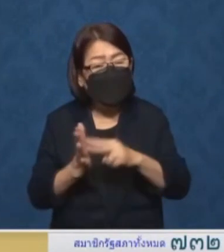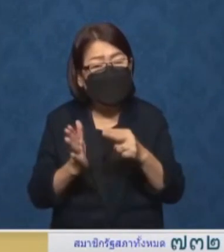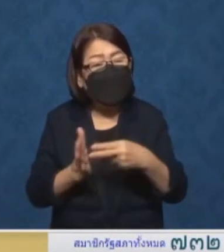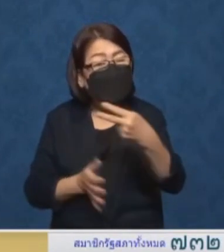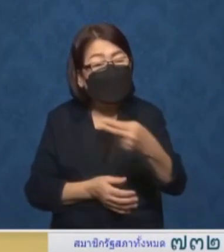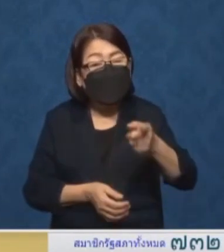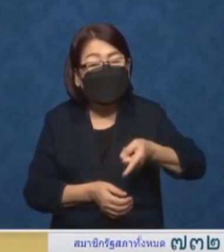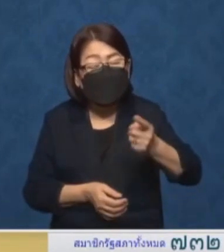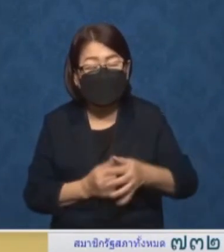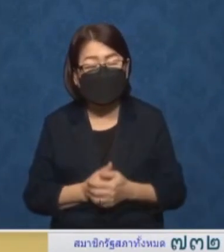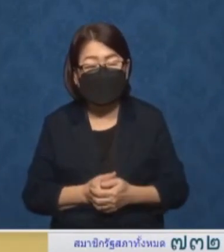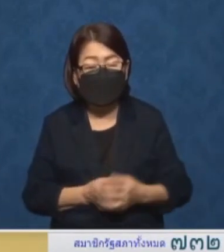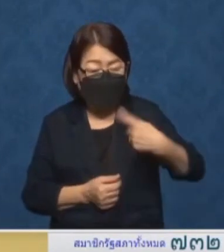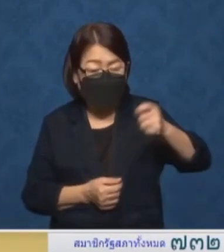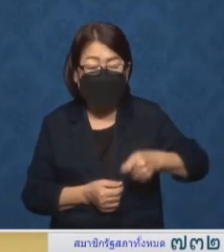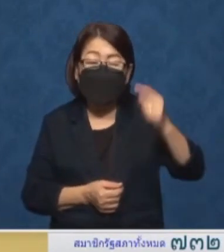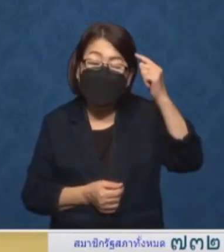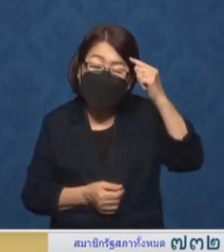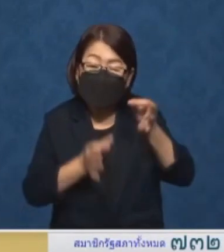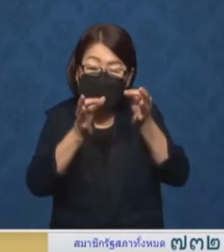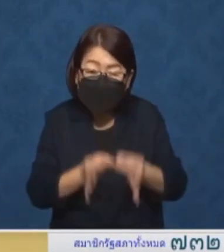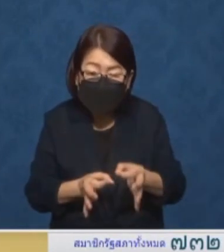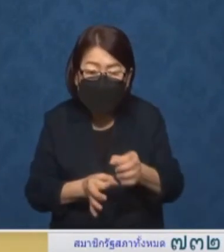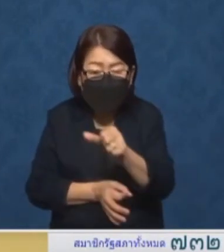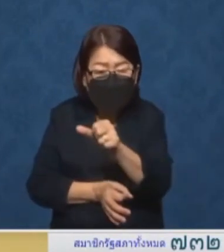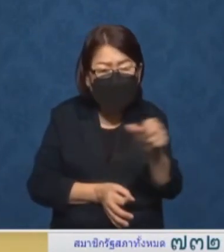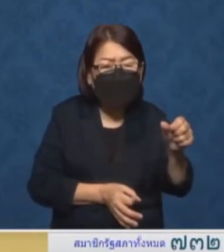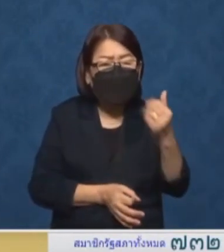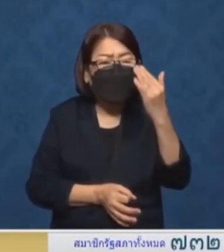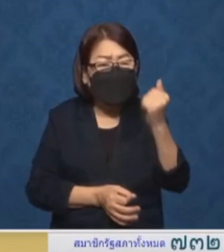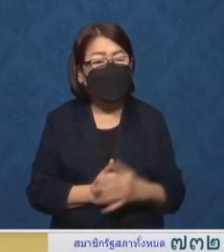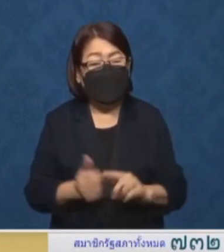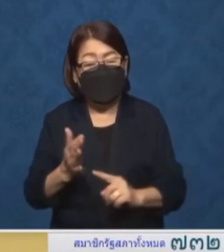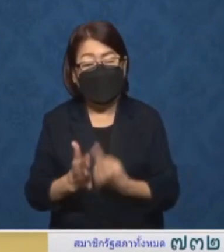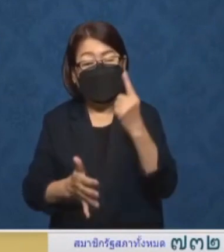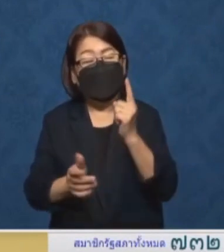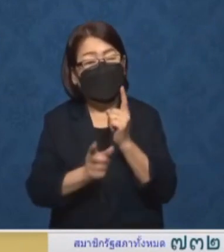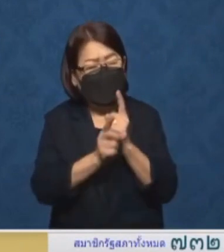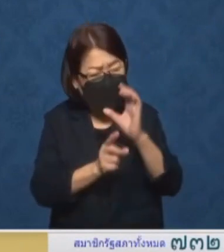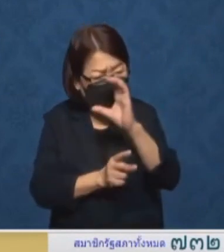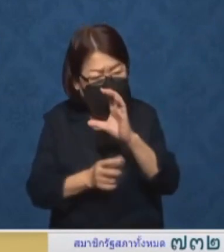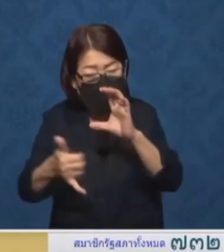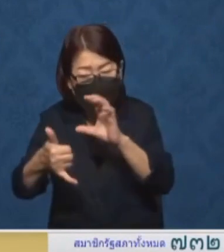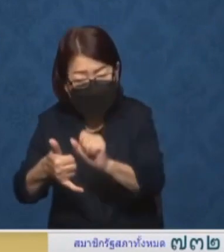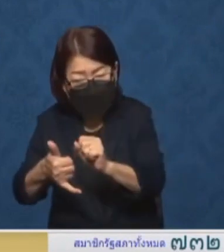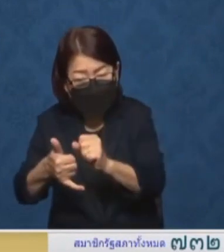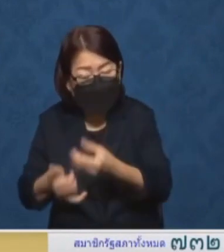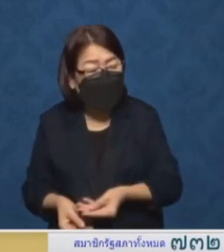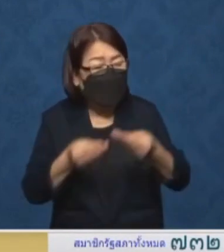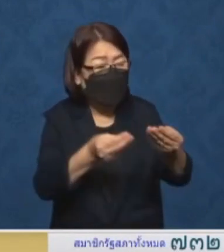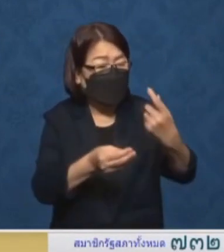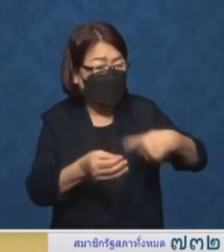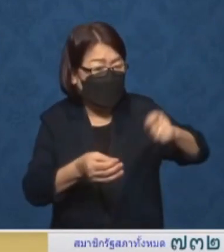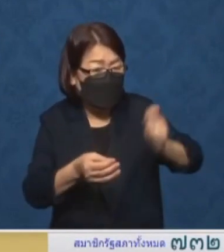หรือออกกระบวนการยุติธรรมในเบื้องต้นแล้วมาสะดุดที่ศาลไม่มีอ่ะมันเป็น